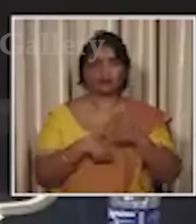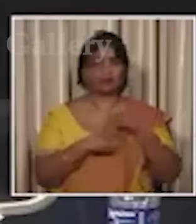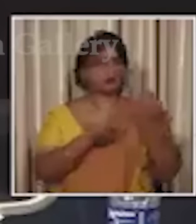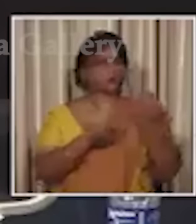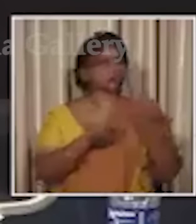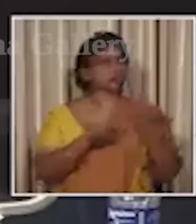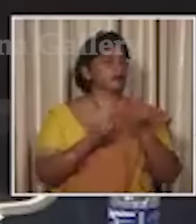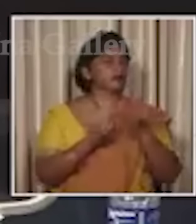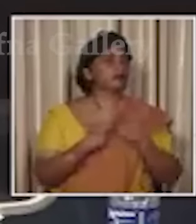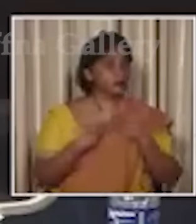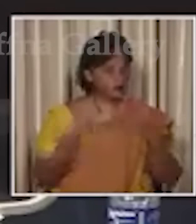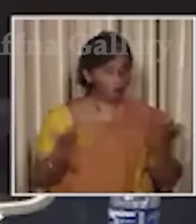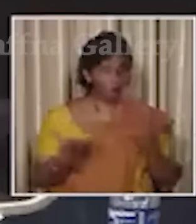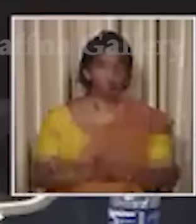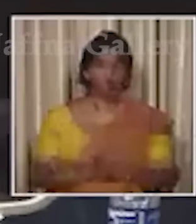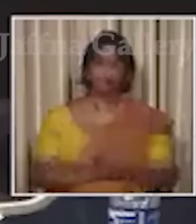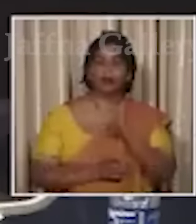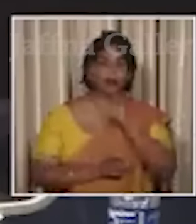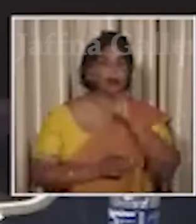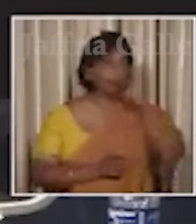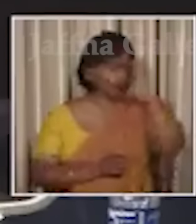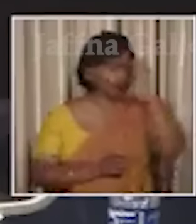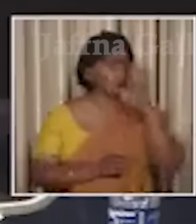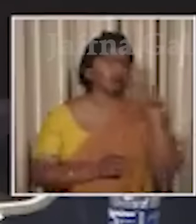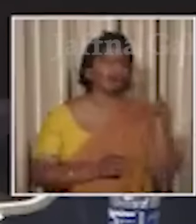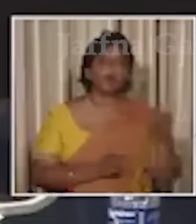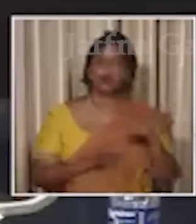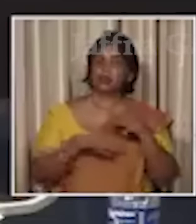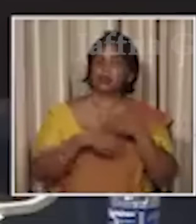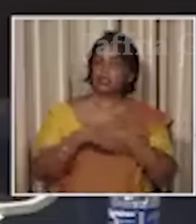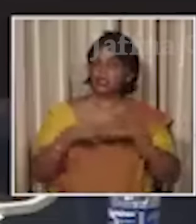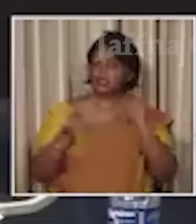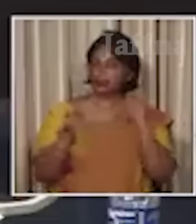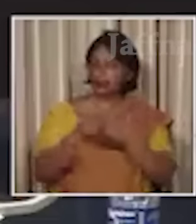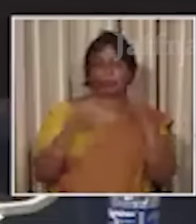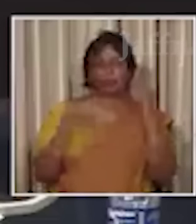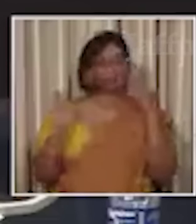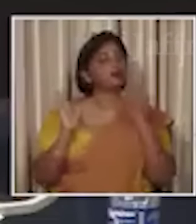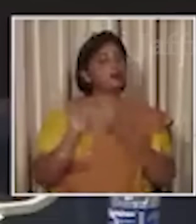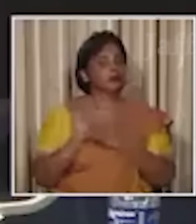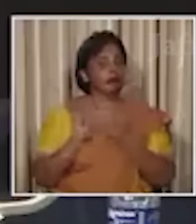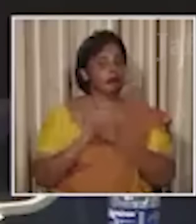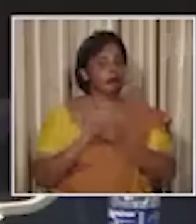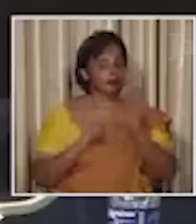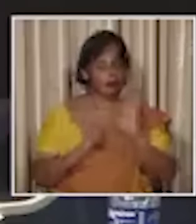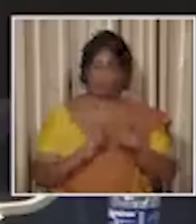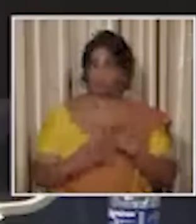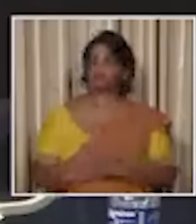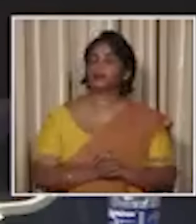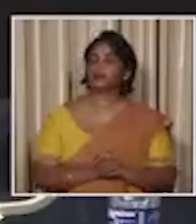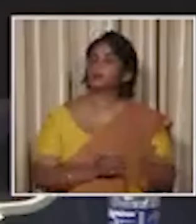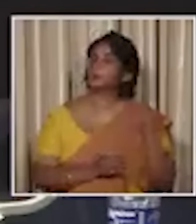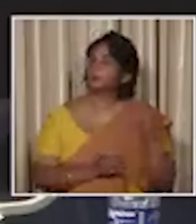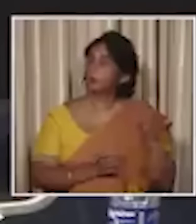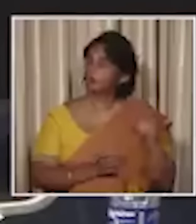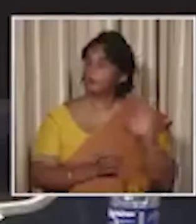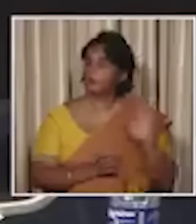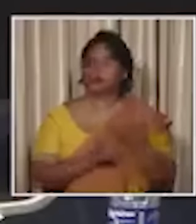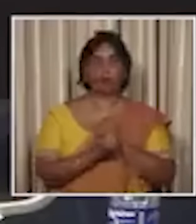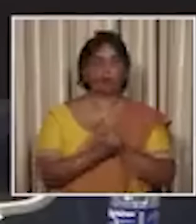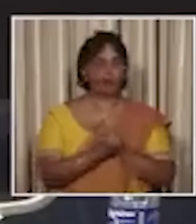வெறியோடு அந்த இடத்திலே வந்து நீதிக்கு புறம்பாக அவருடைய கைதை செய்வதற்கு போலீசாருக்கு உடந்தையாக இருந்திருக்கிறார் என்று சொல்லி